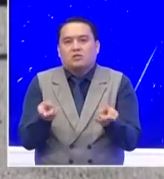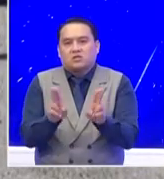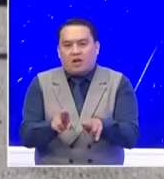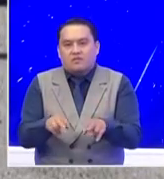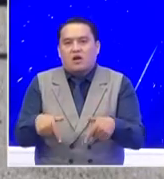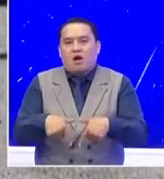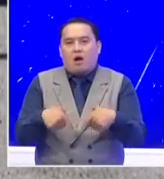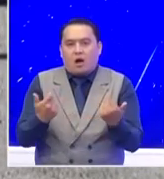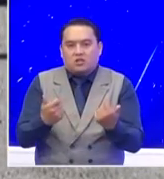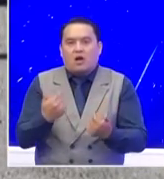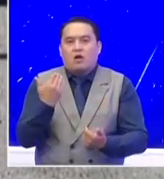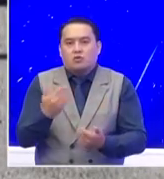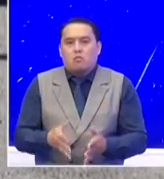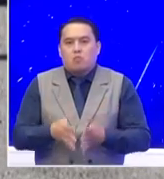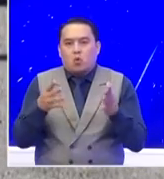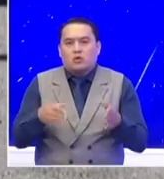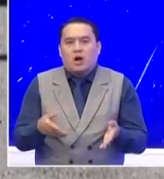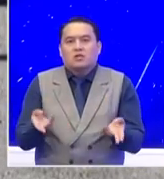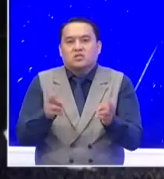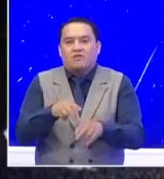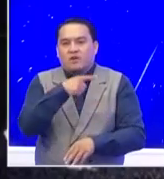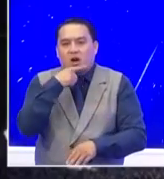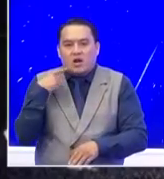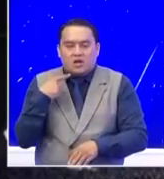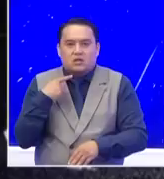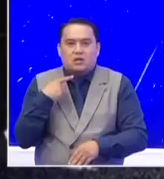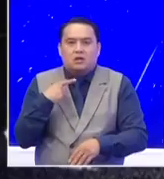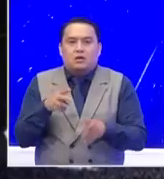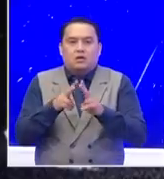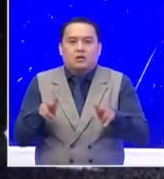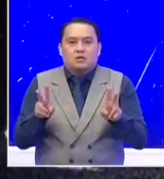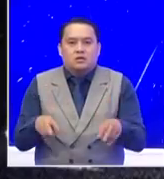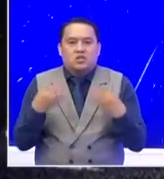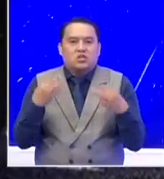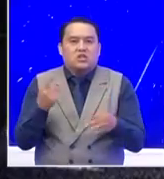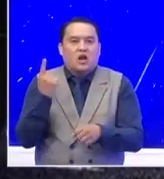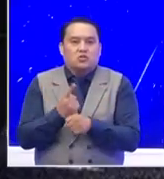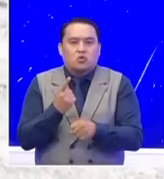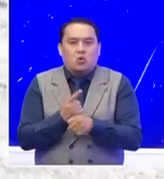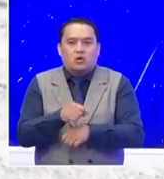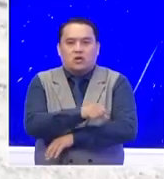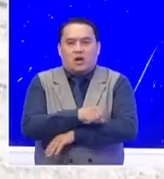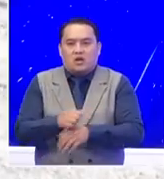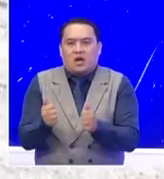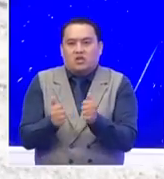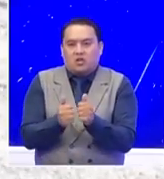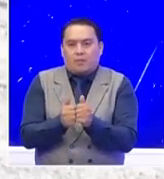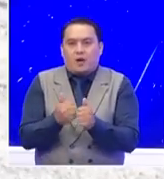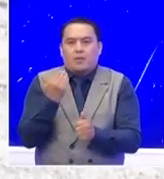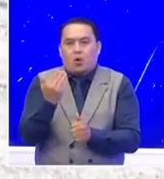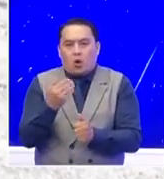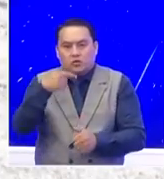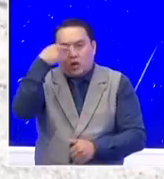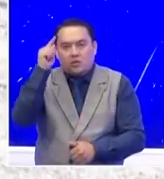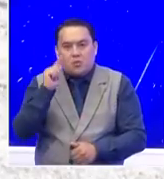местных гостиницах. Еще более сотни застрявших в России разбили несанкционированный лагерь непосредственно у границы. По